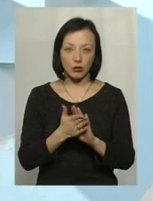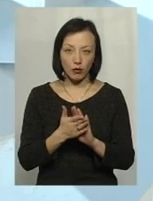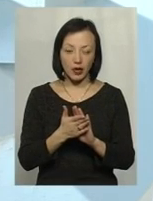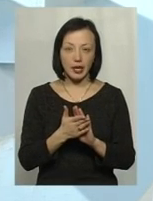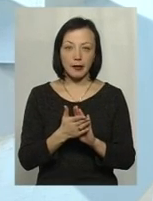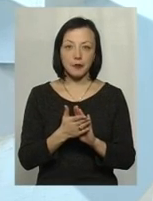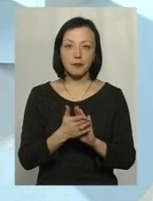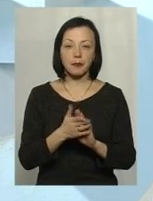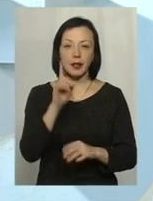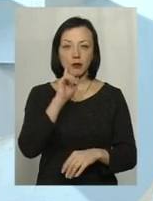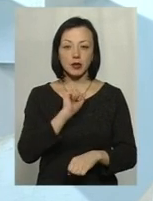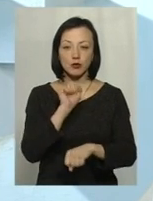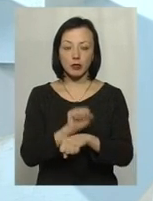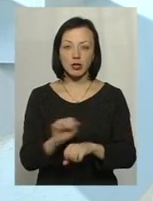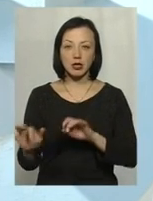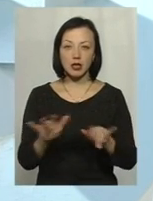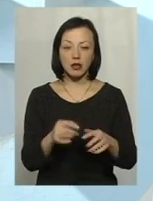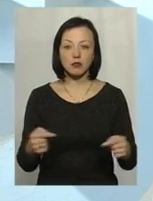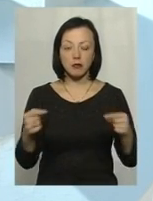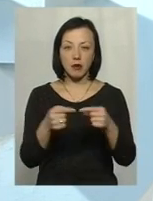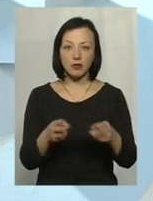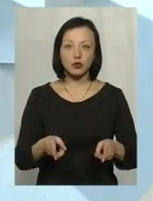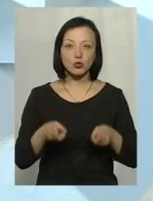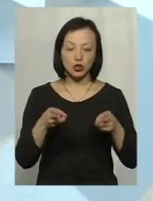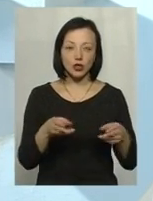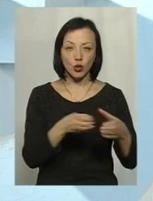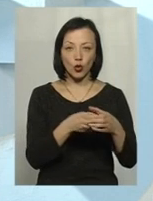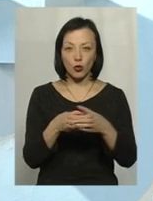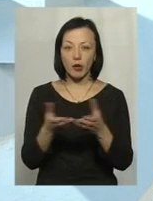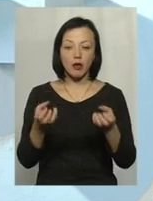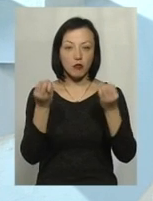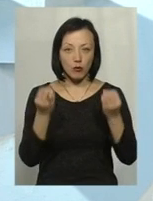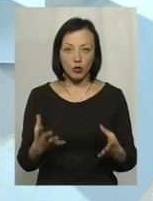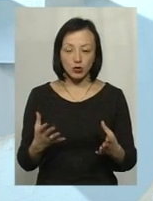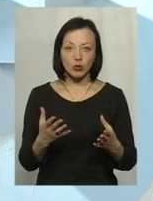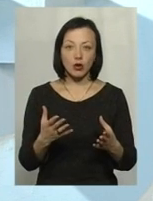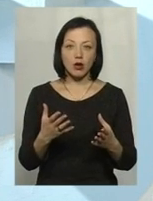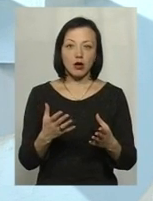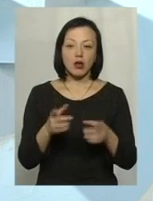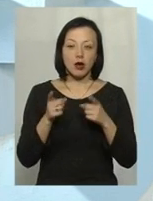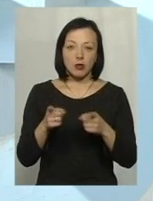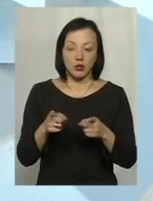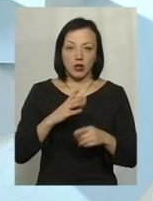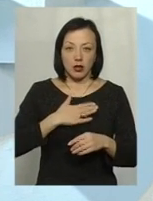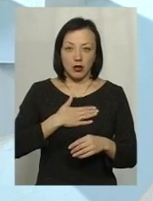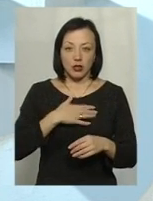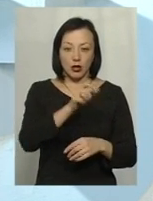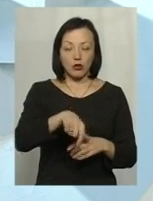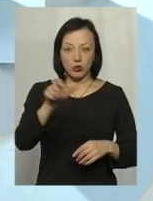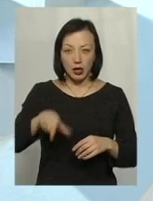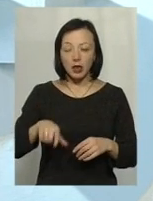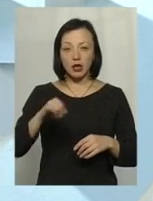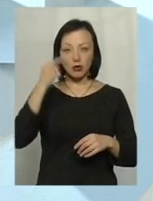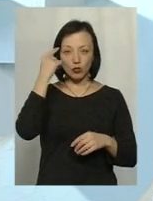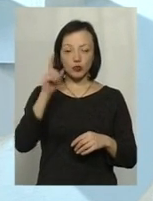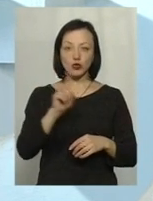метою призупинення діяльності певних злочинних угрупувань, які просто тероризують мешканців нашої області. І я